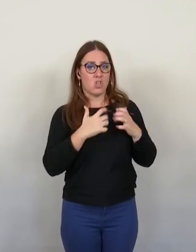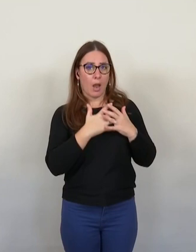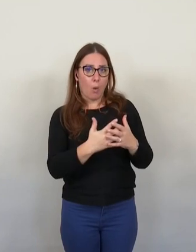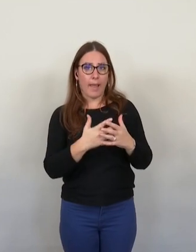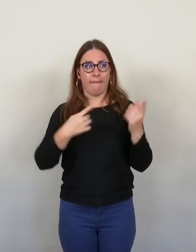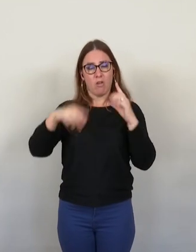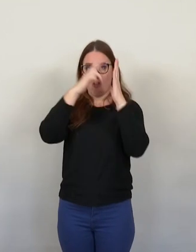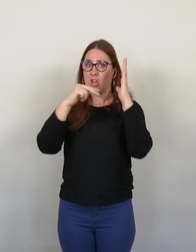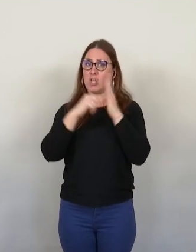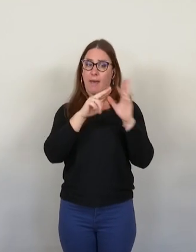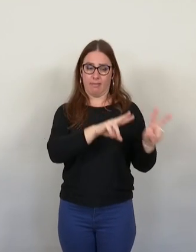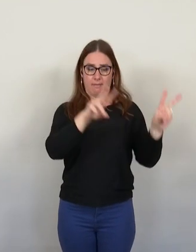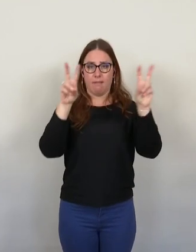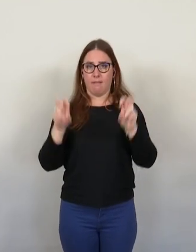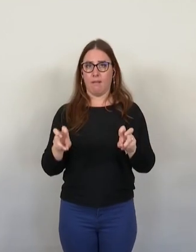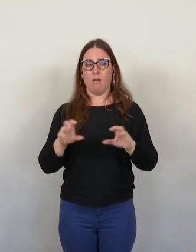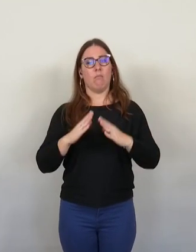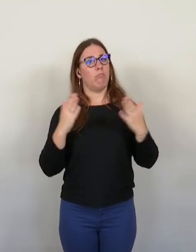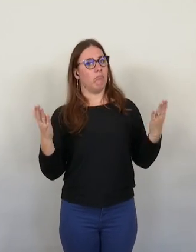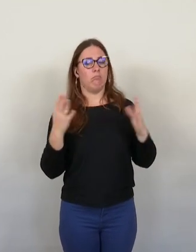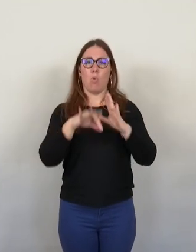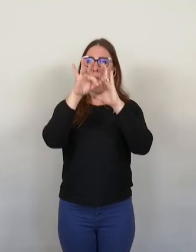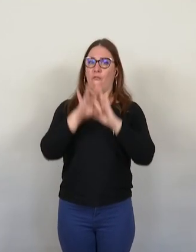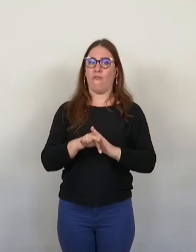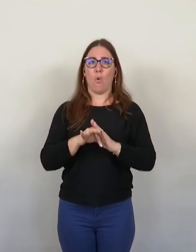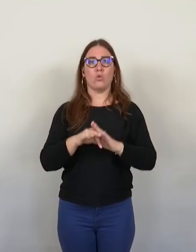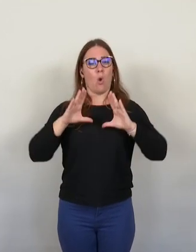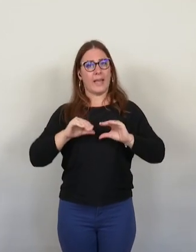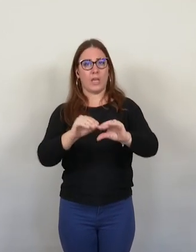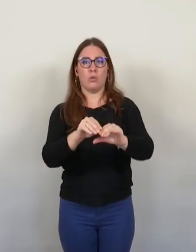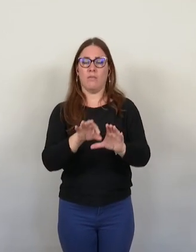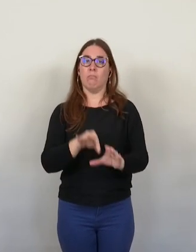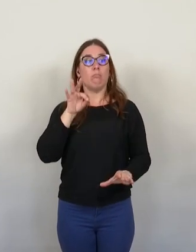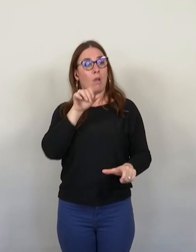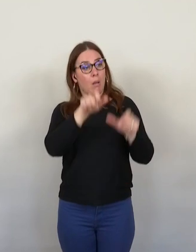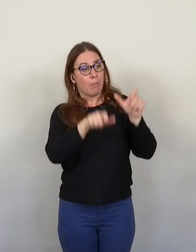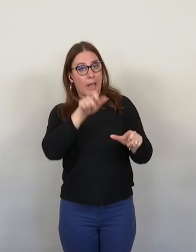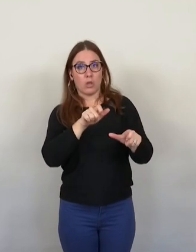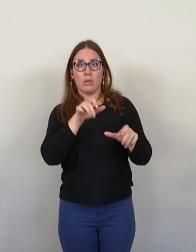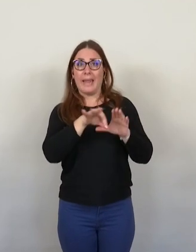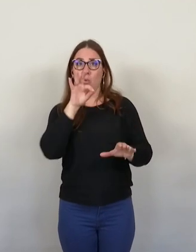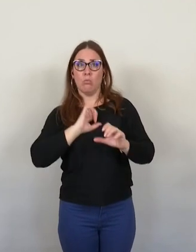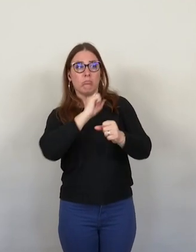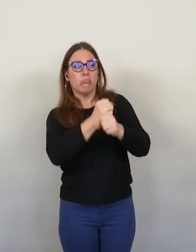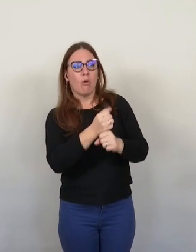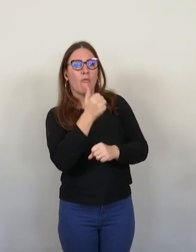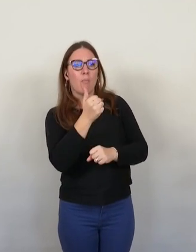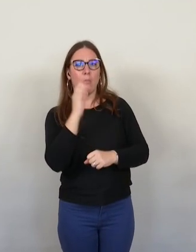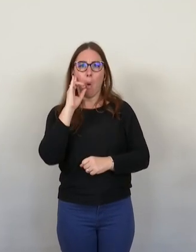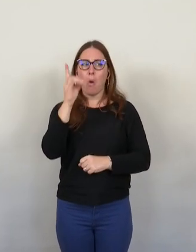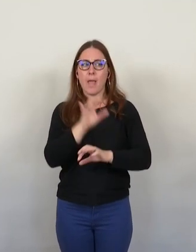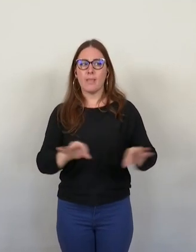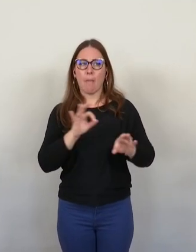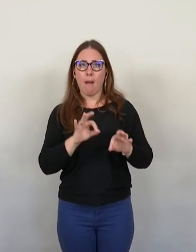je cite le retrait définitif des fonctions exécutives à tout élu condamné pour atteinte à la probité